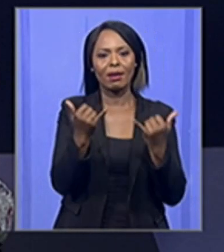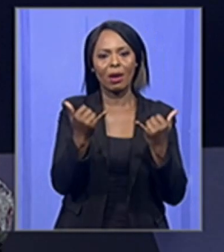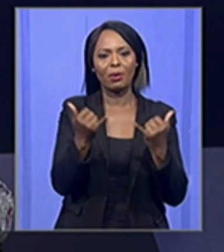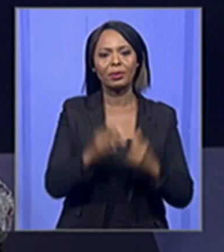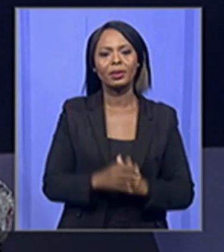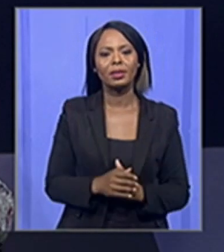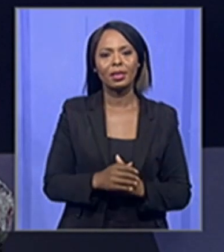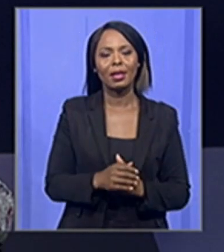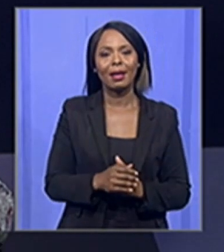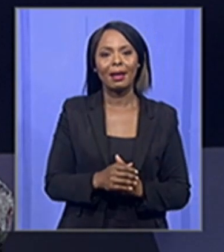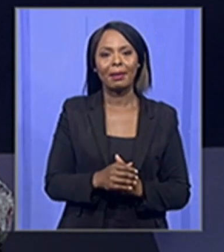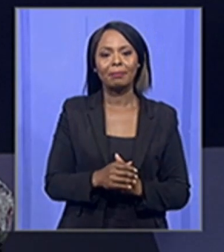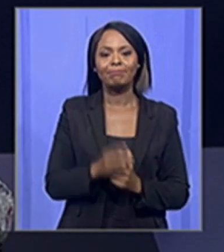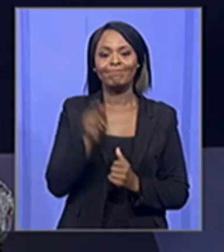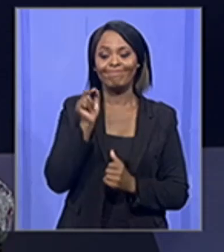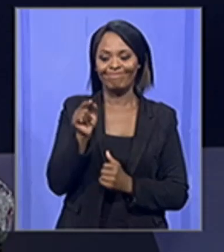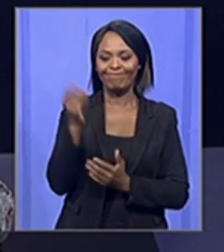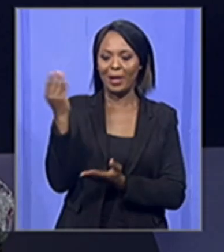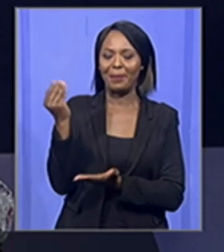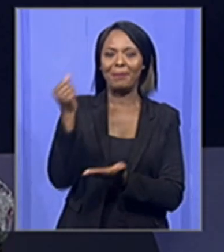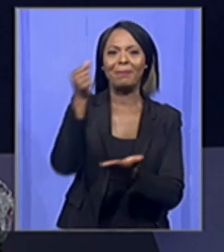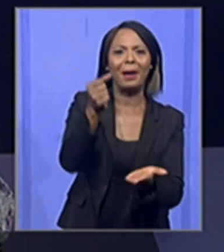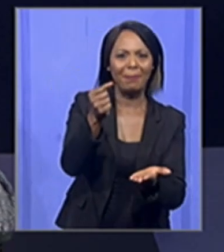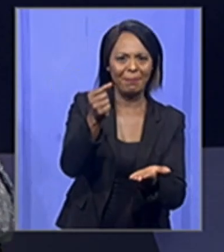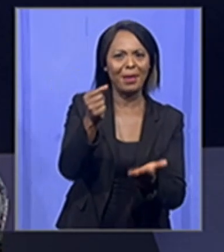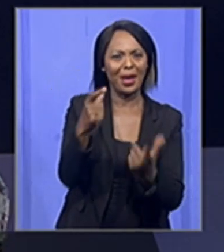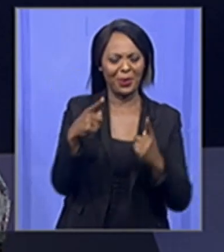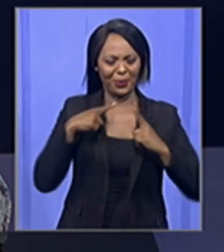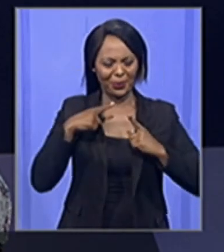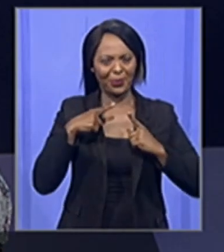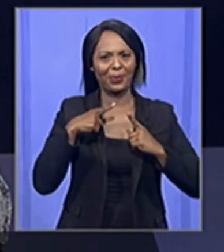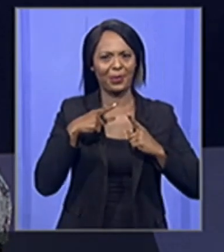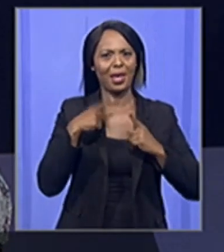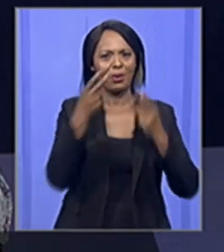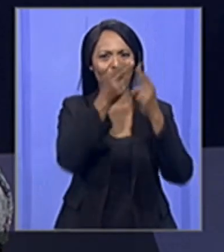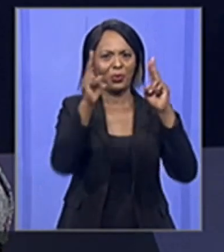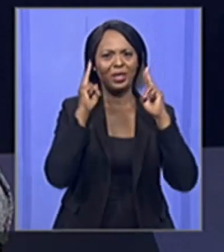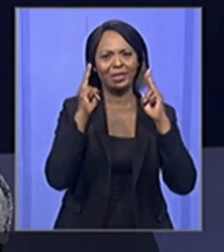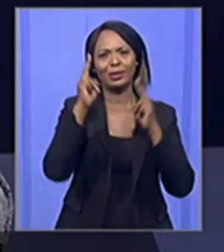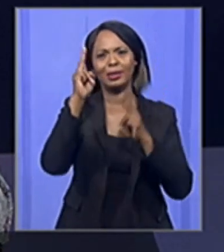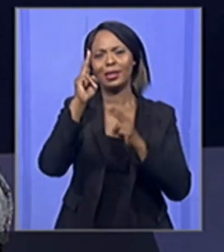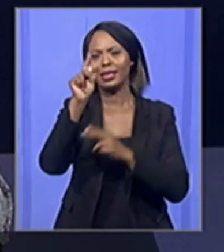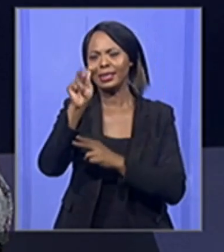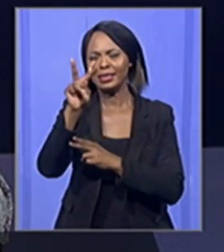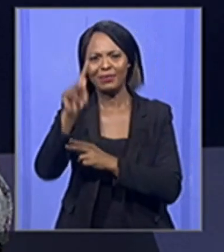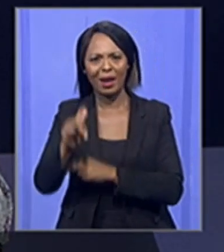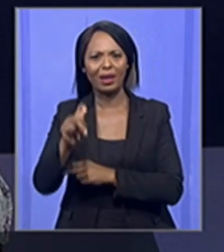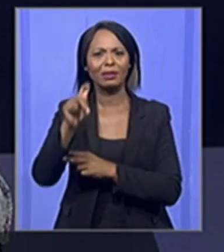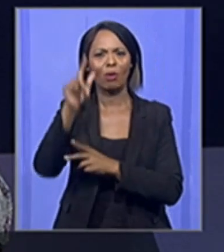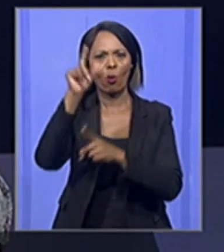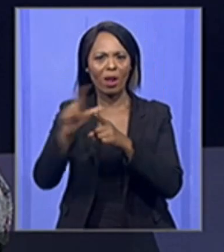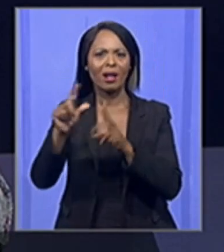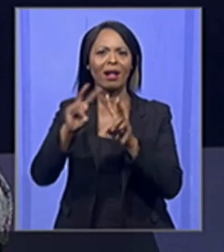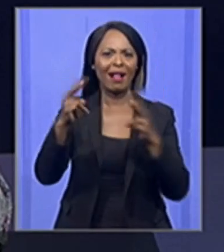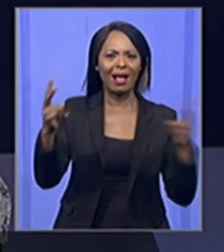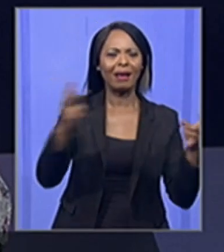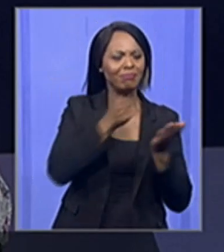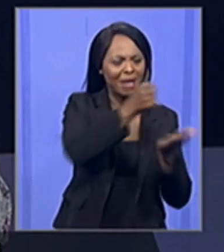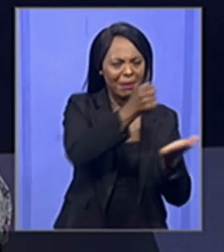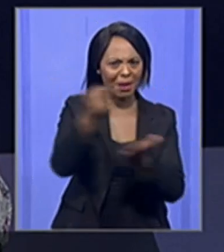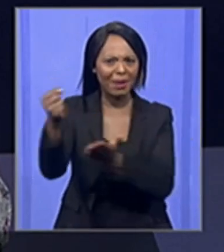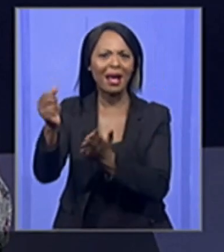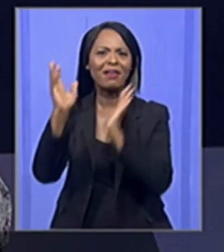re fane ka tšhelete mo di-institutioneng tša rena gore di kgone go ka thuša bana ba ba le goreng ba tlo